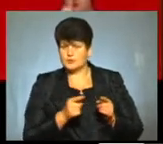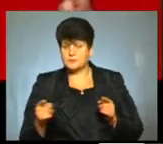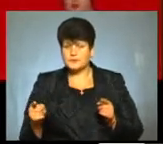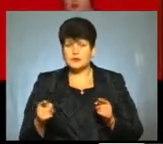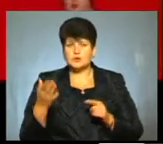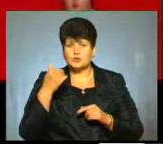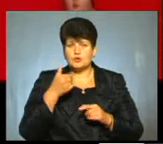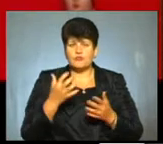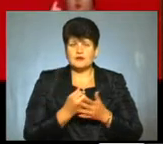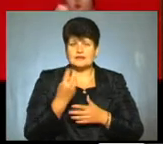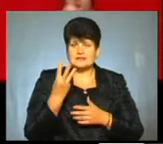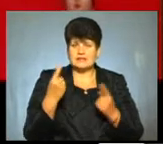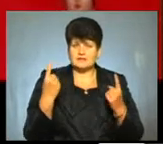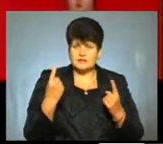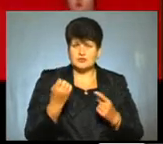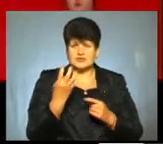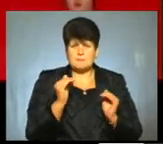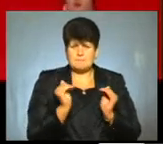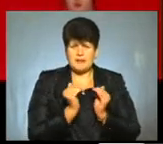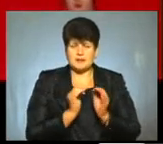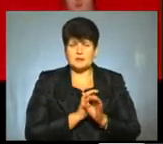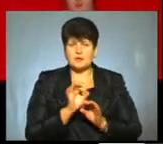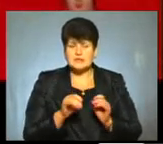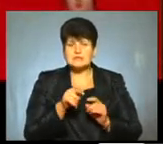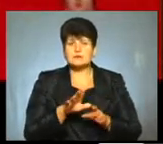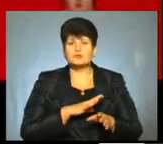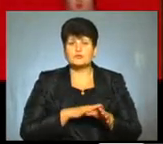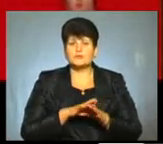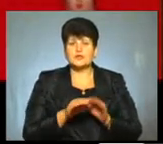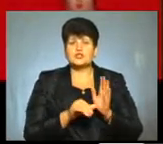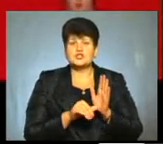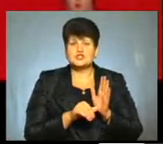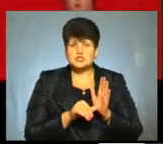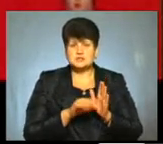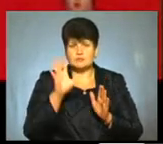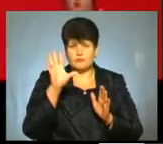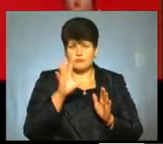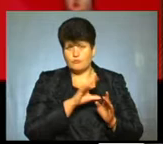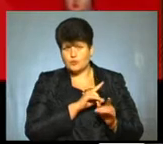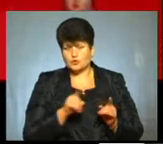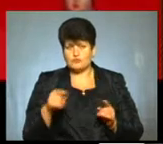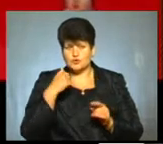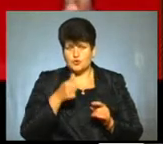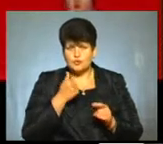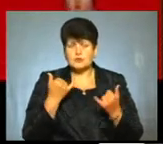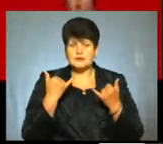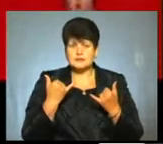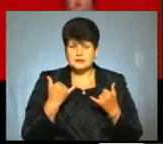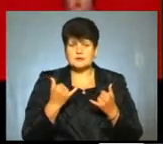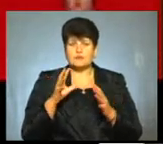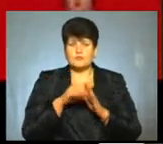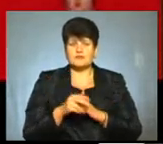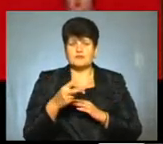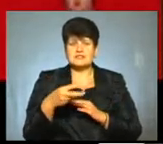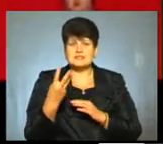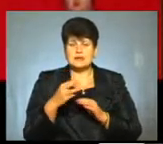поспіль. Минулоріч виграли 3 великих та 14 маленьких проєктів, з них було реалізовано 6 впродовж цього року. Нині впроваджують ще